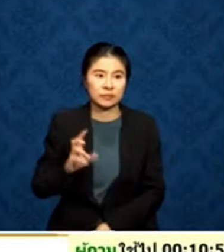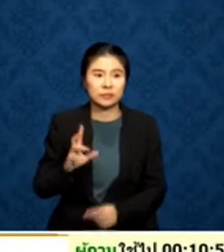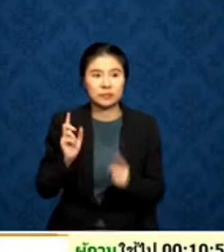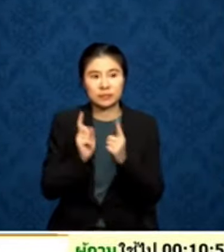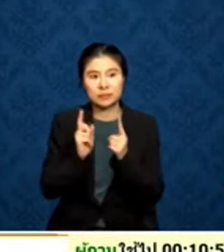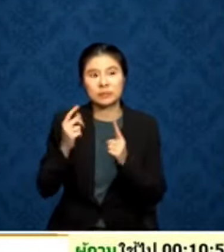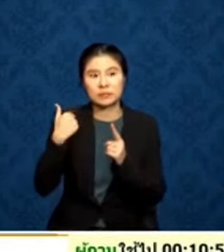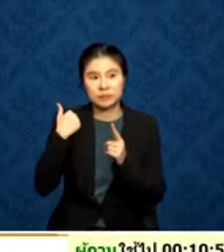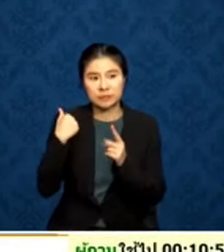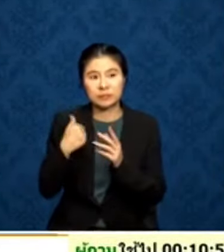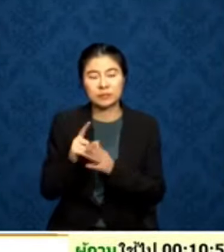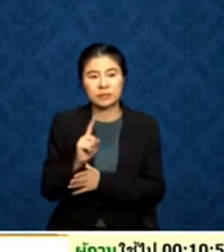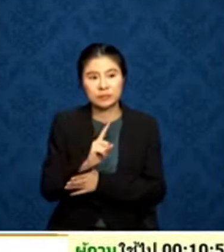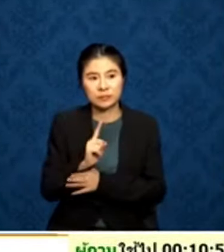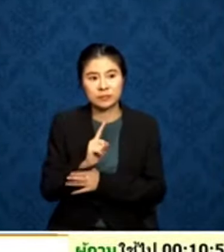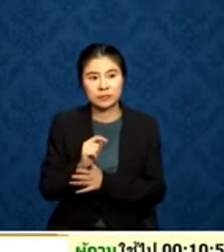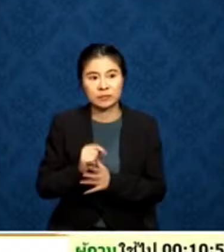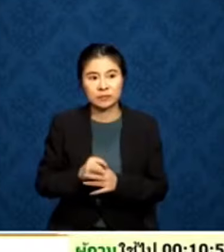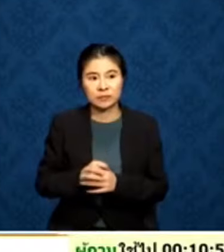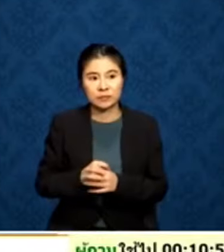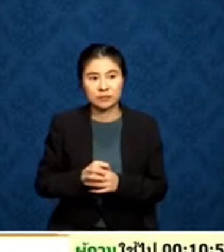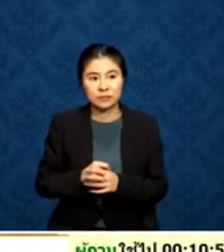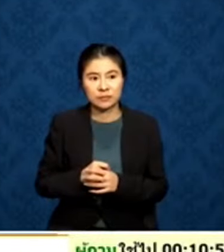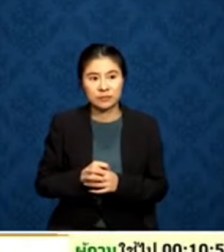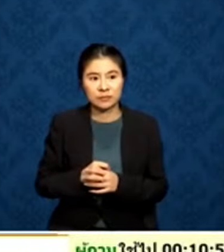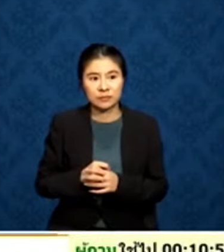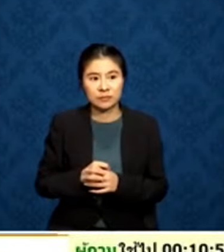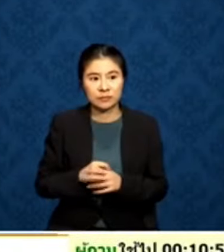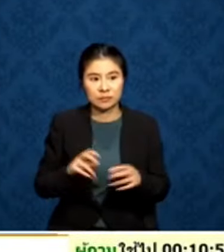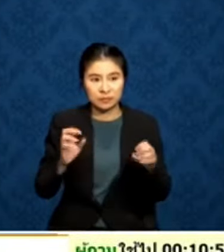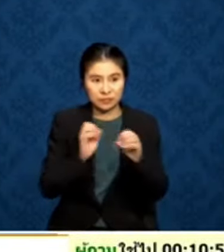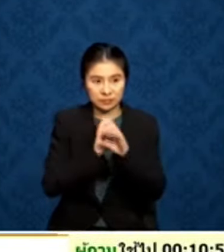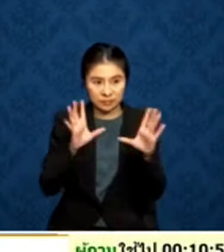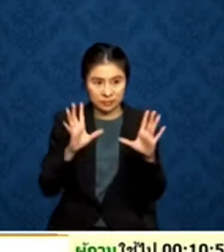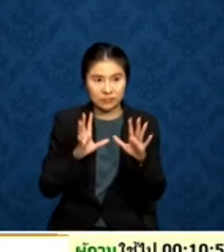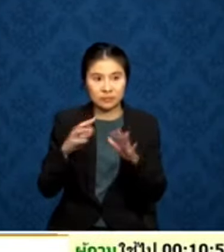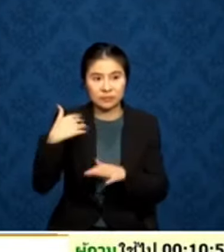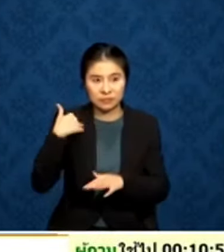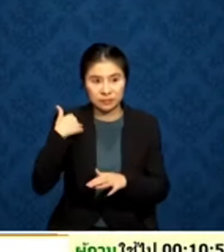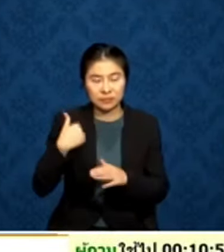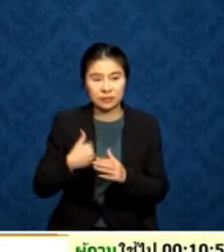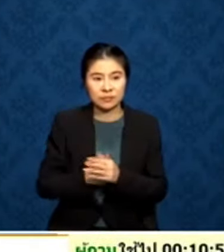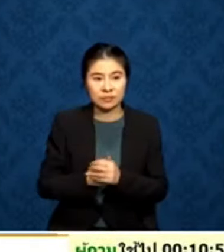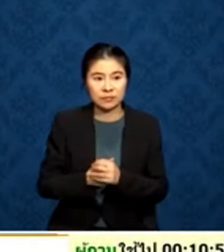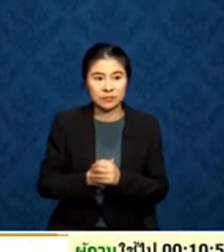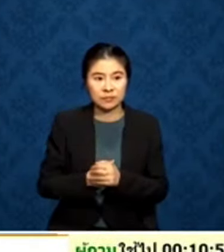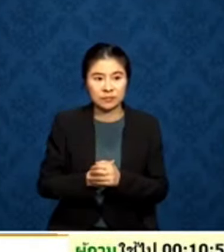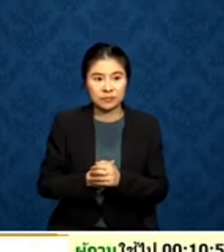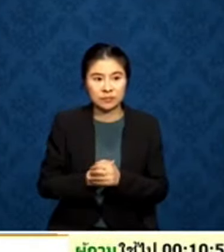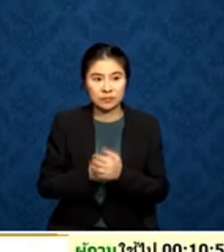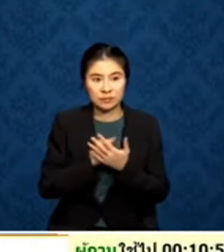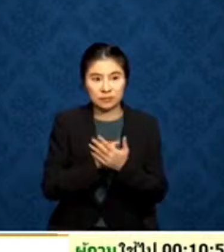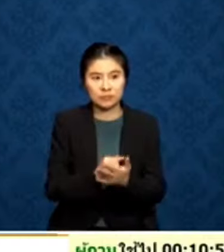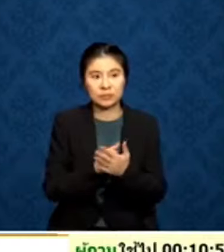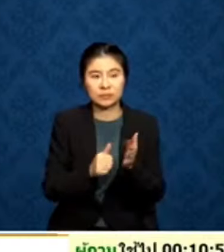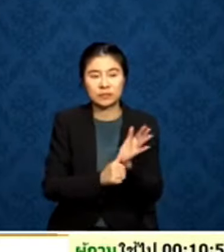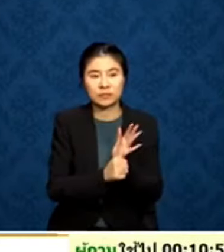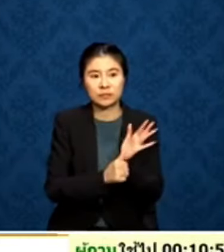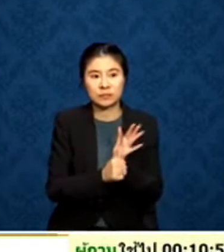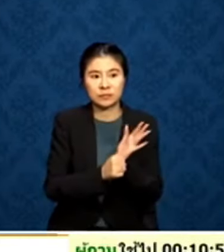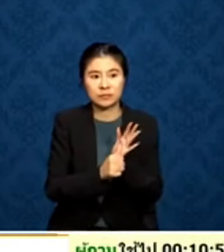าจจะเป็นเรื่องที่ปรากฏชัดได้เห็นจริงนะครับในส่วนต่างๆนั้นเราก็จะช่วยกันแก้ไข